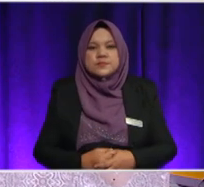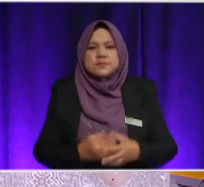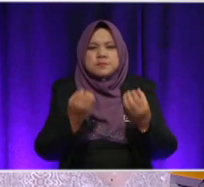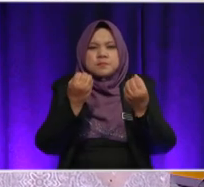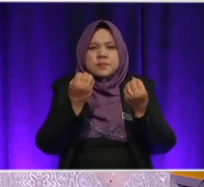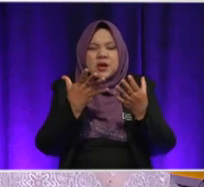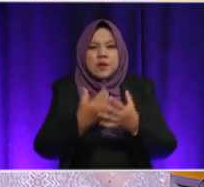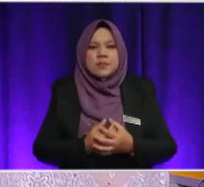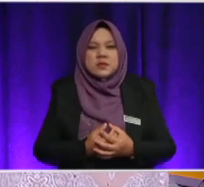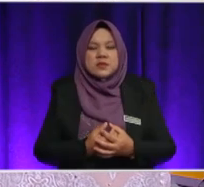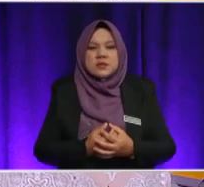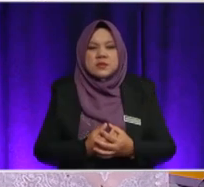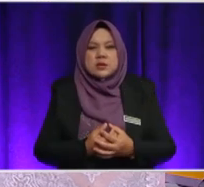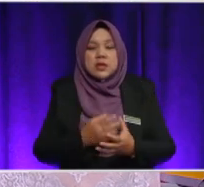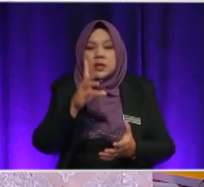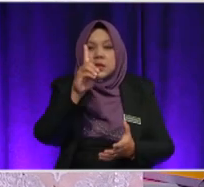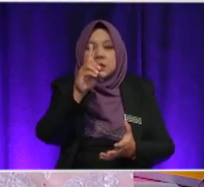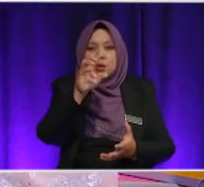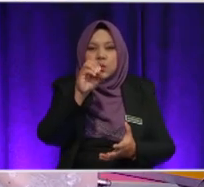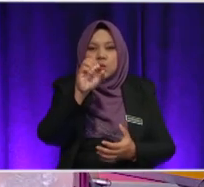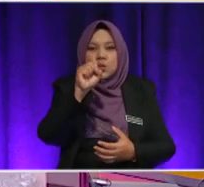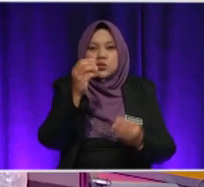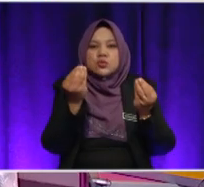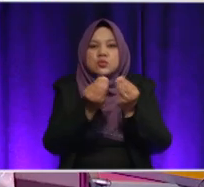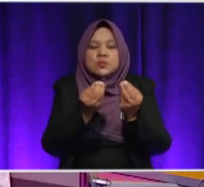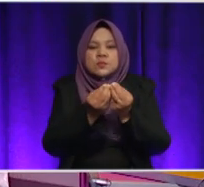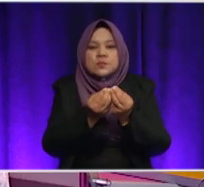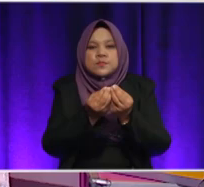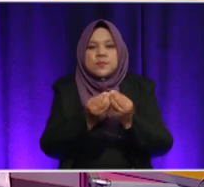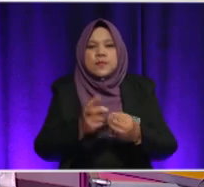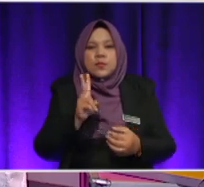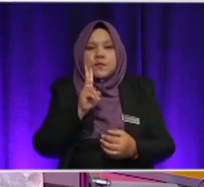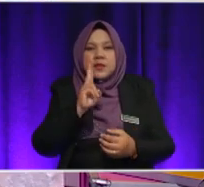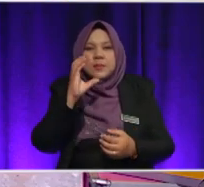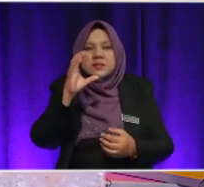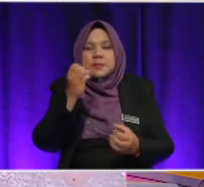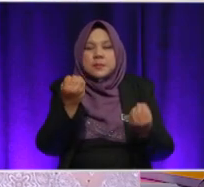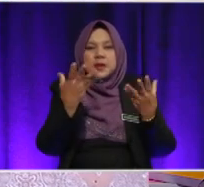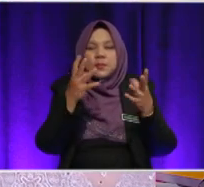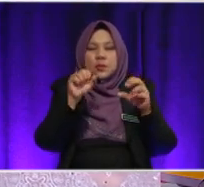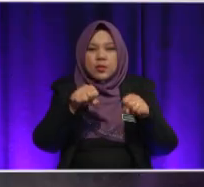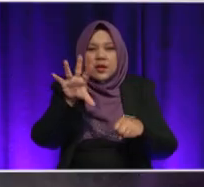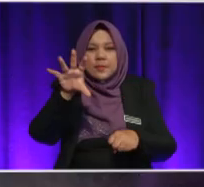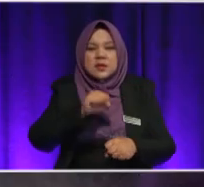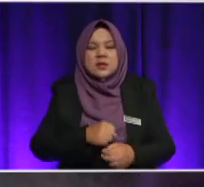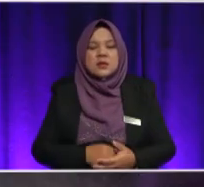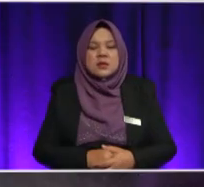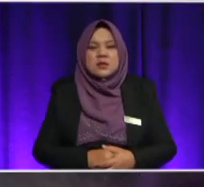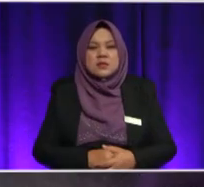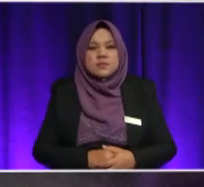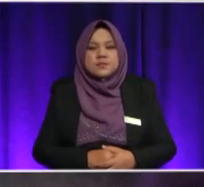dus yang kita boleh gunakan dalam kehidupan kita untuk vitamin sini berapa banyak yang kita boleh ambil sehari